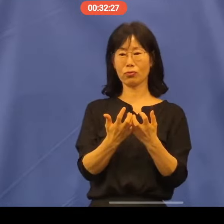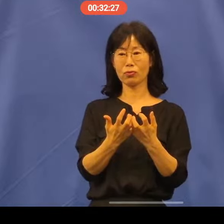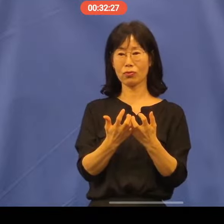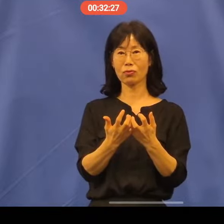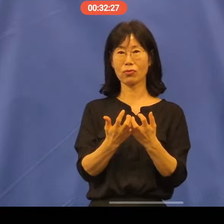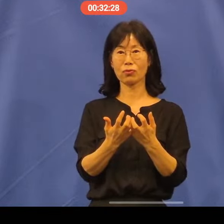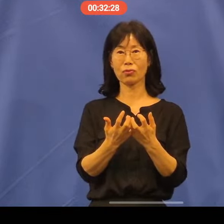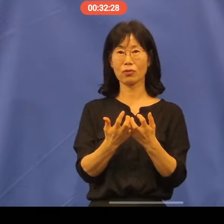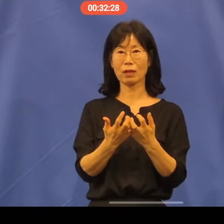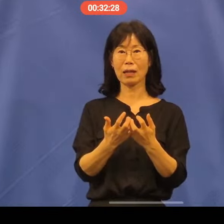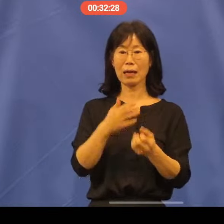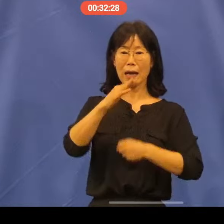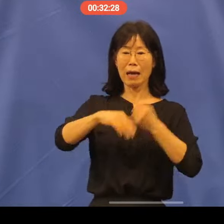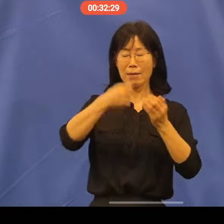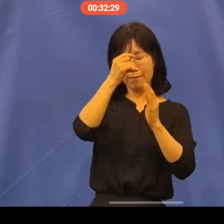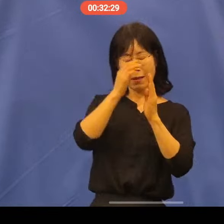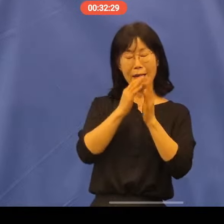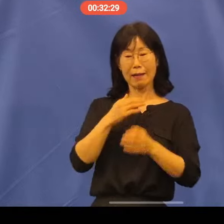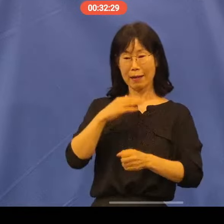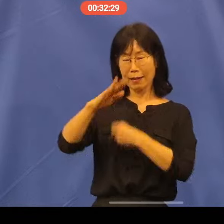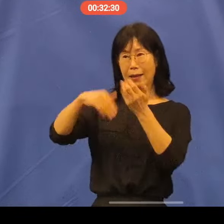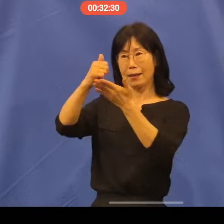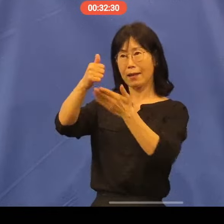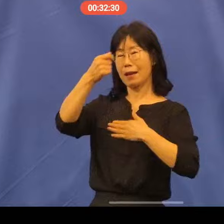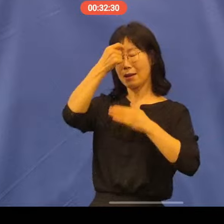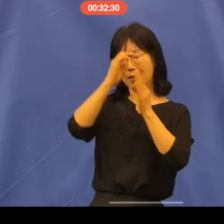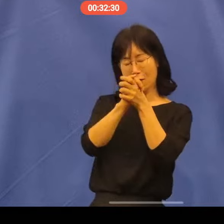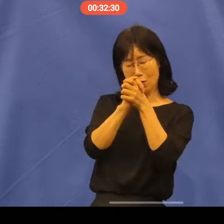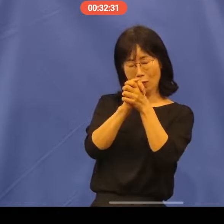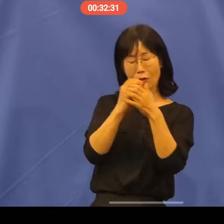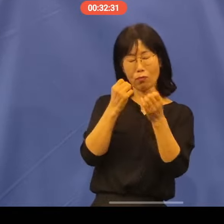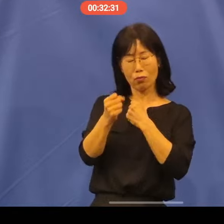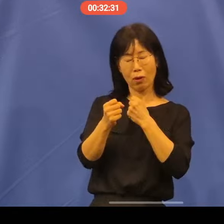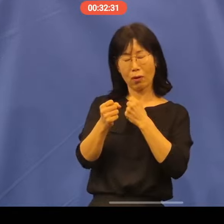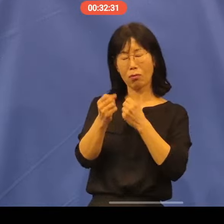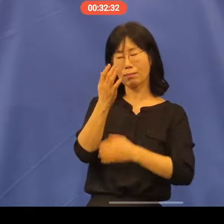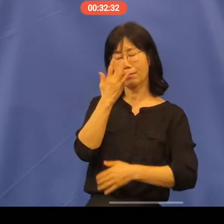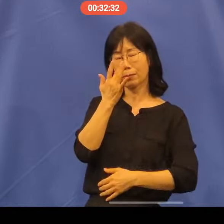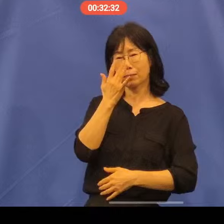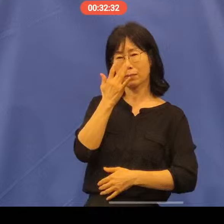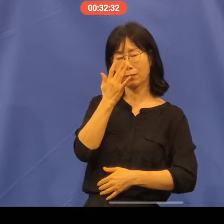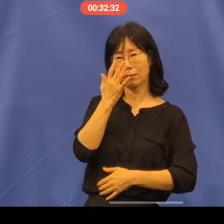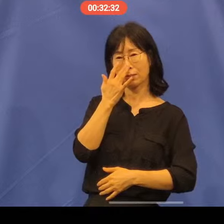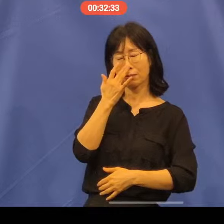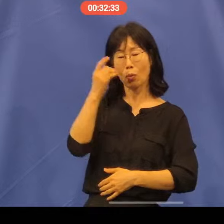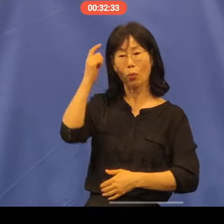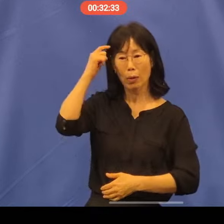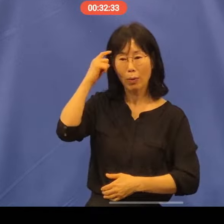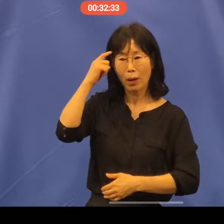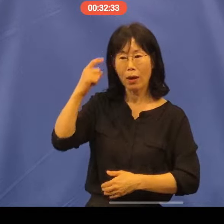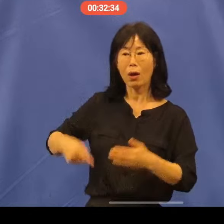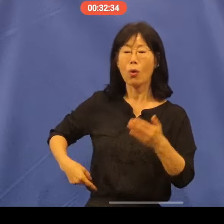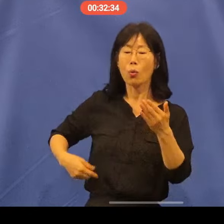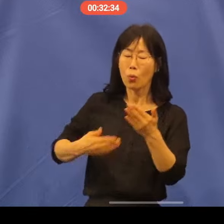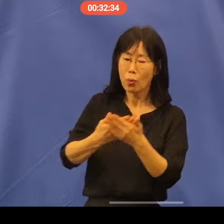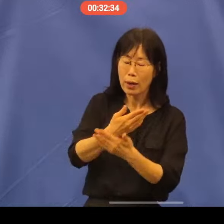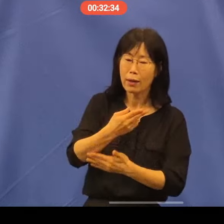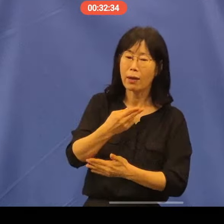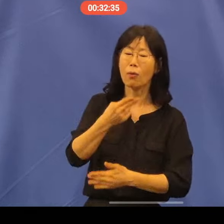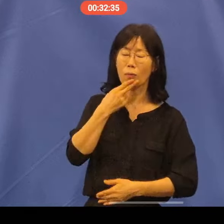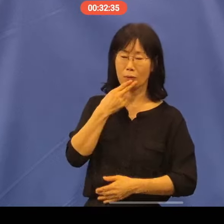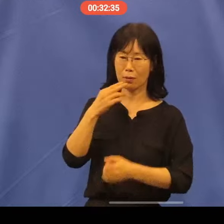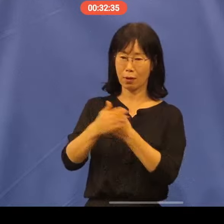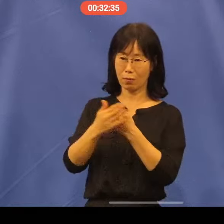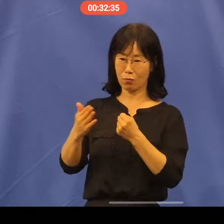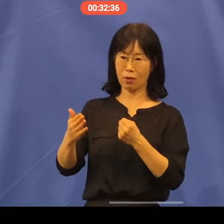하는데 하나님이 멀게 느껴져. 왜요? 죄가 가로막고 있는 거예요. 너와 내 사이에 죄가 가로막고,